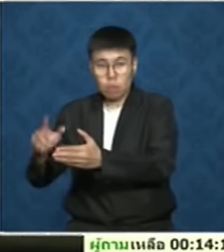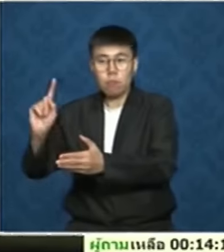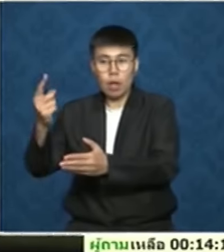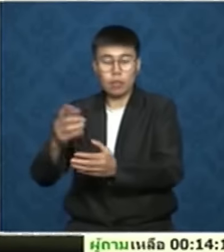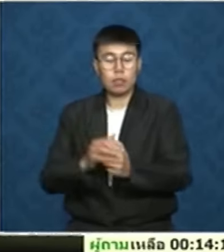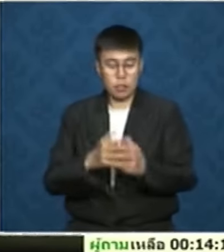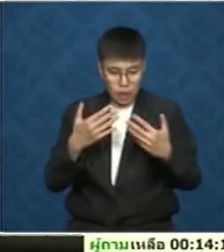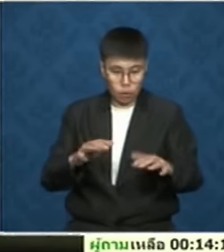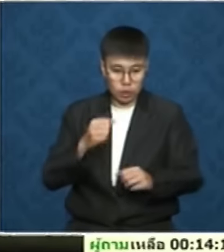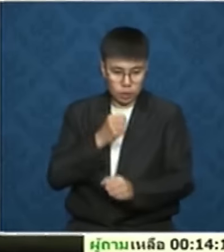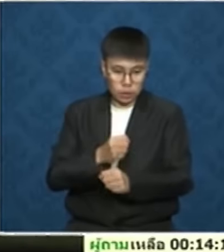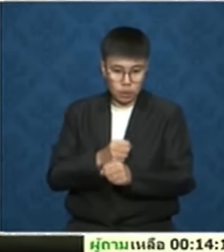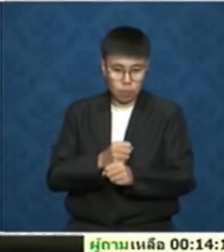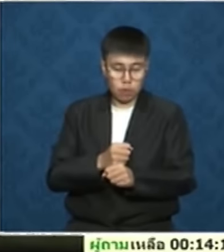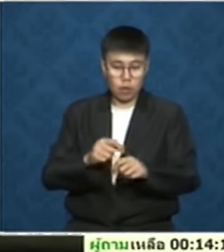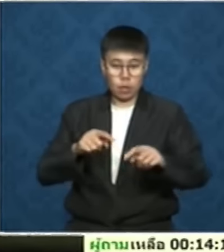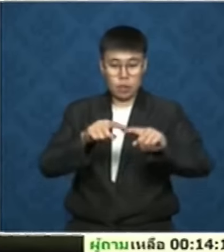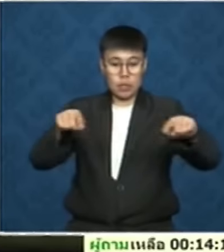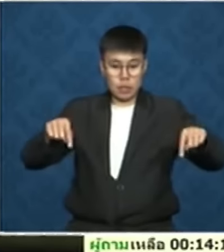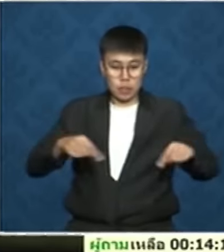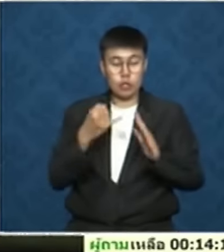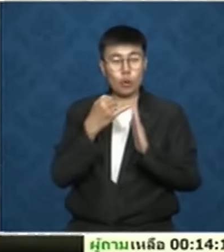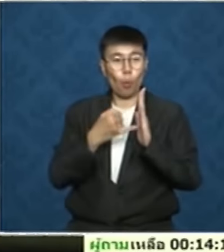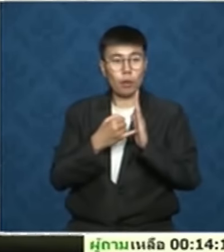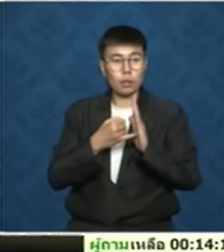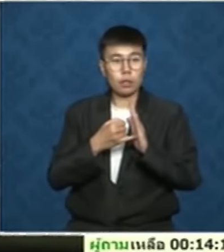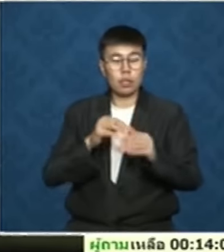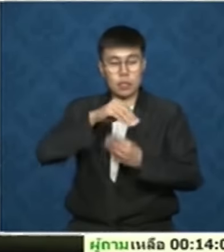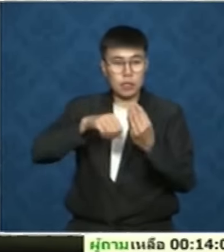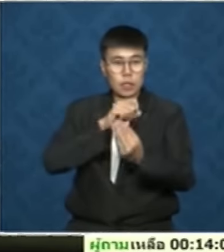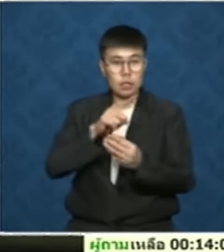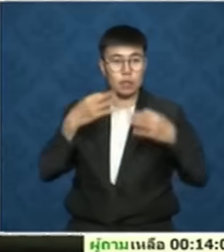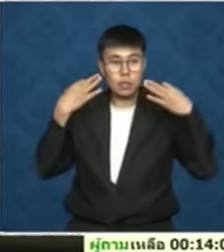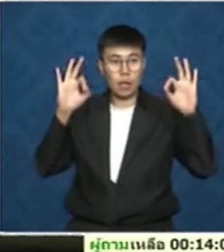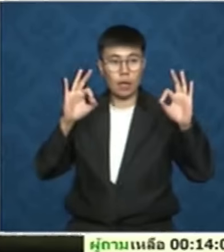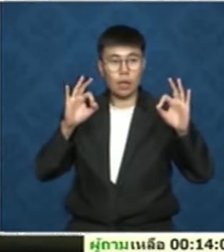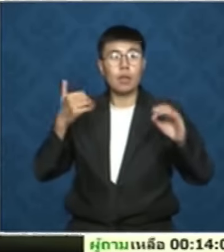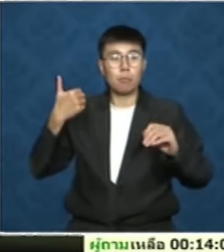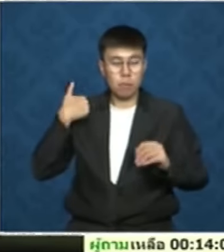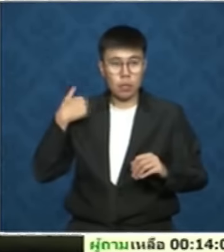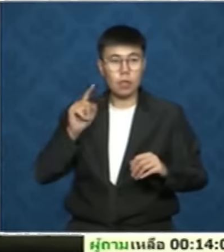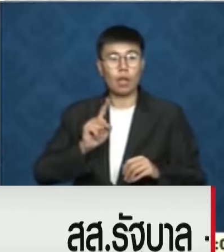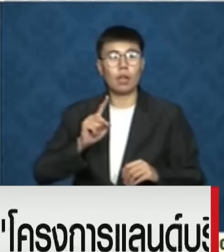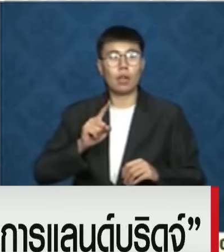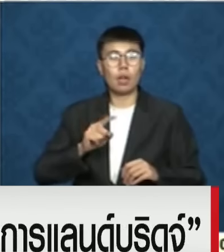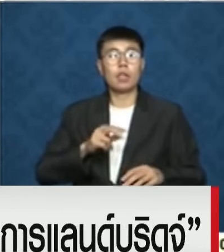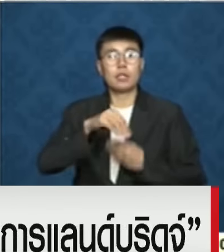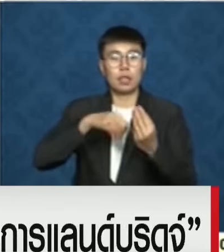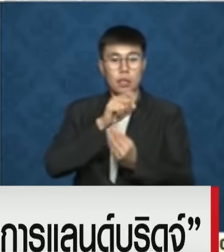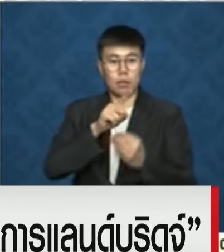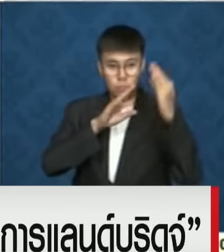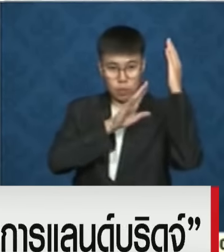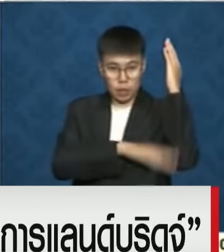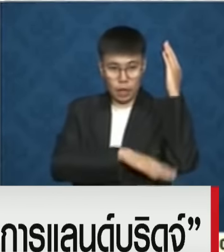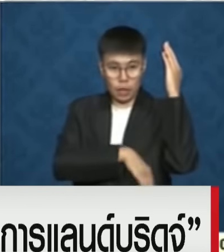เพื่อไทยครับสสศรียาดาปาริลาพันธ์สสบัญชีรายชื่อชื่อนะครับชงถามรัฐมนตรีคมนาคมคุณสุริยะ